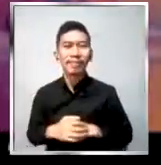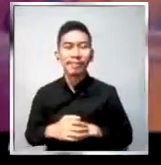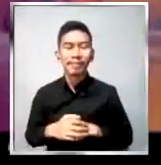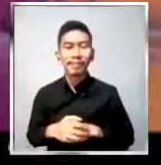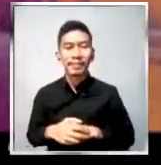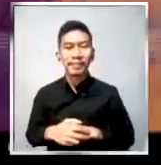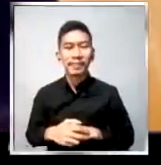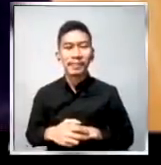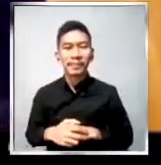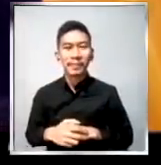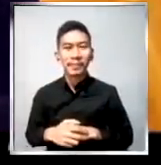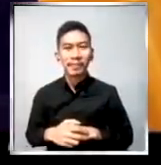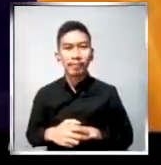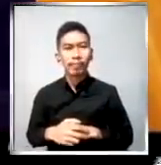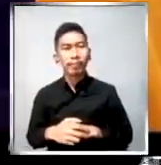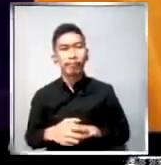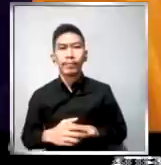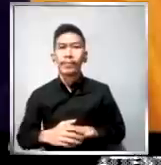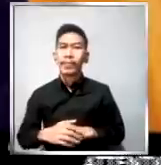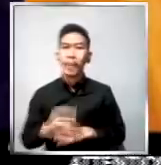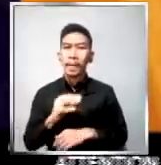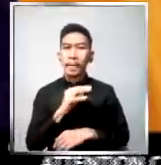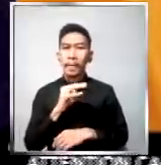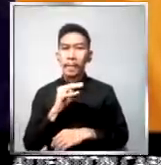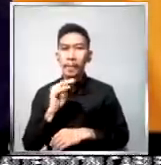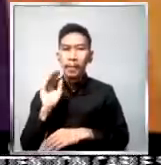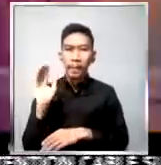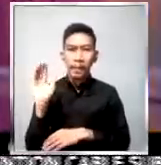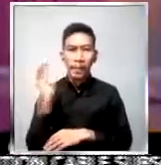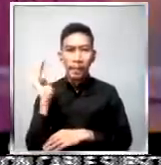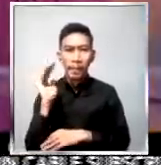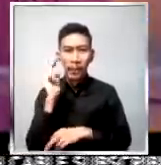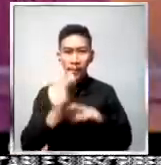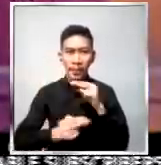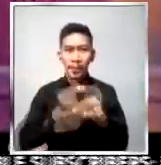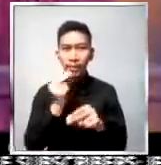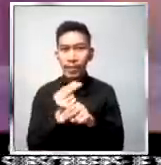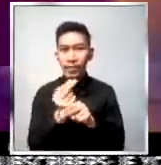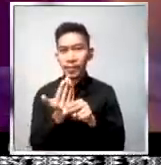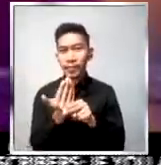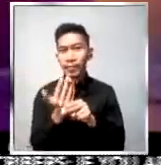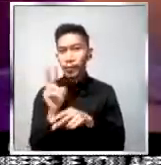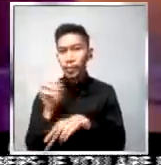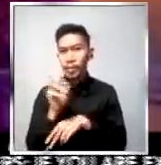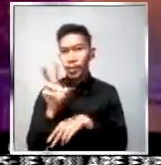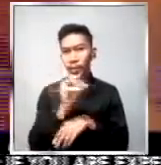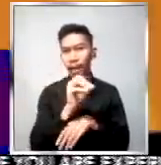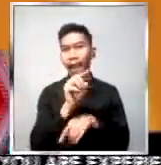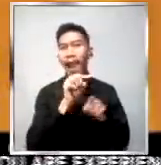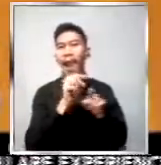Miss Universe Philippines 2020 is Miss Iloilo!